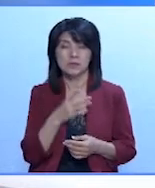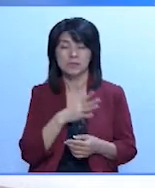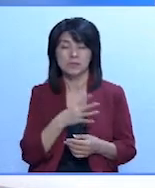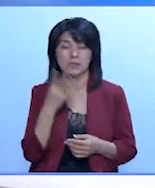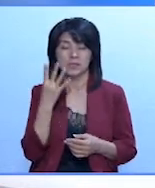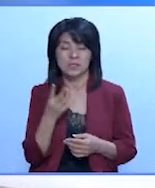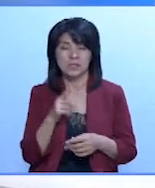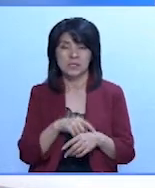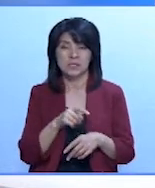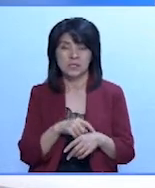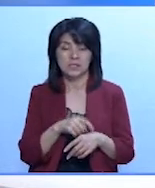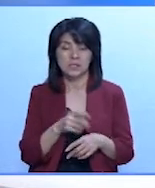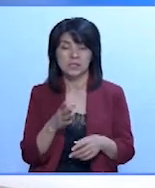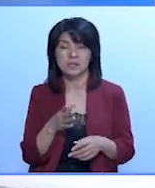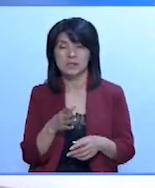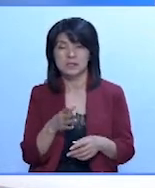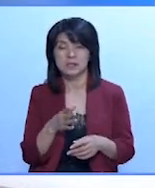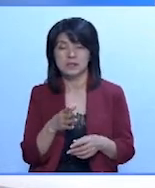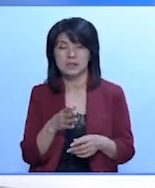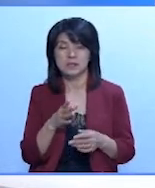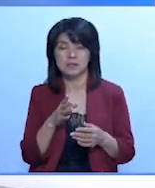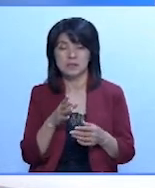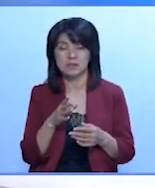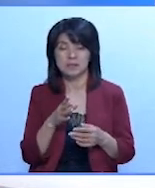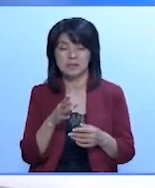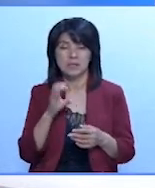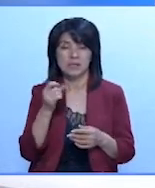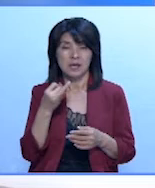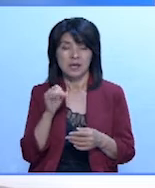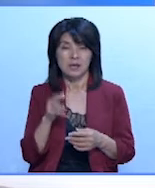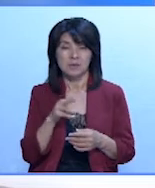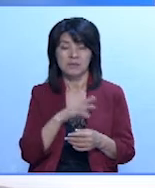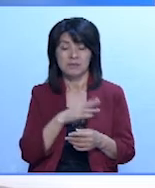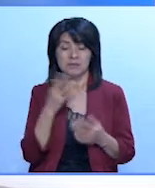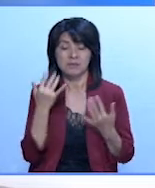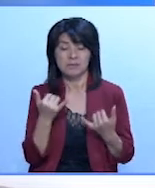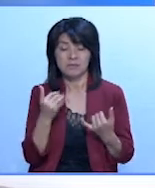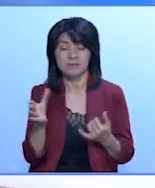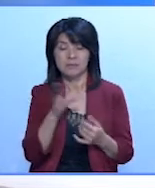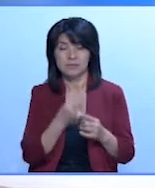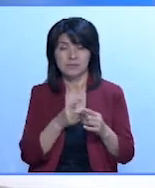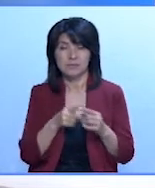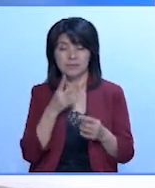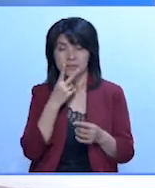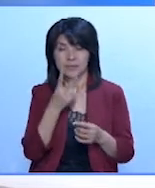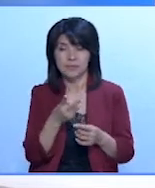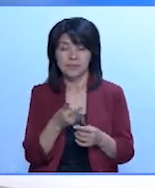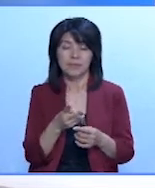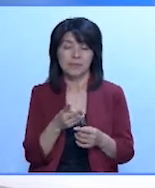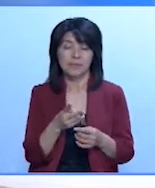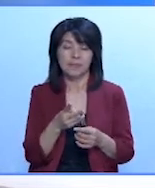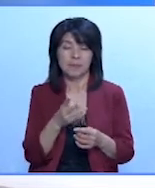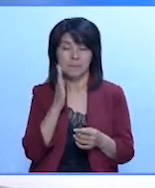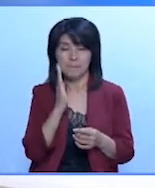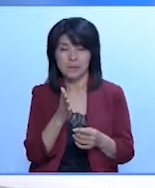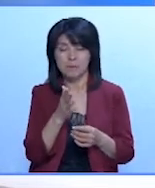эфирде болды. Скайп желісі арқылы алғаш рет аудандармен байланыс орнатылса, жеңіс саябағынан журналистер тікелей хабар